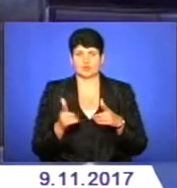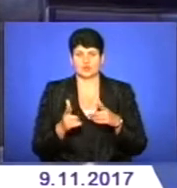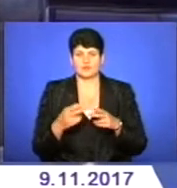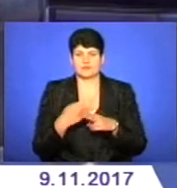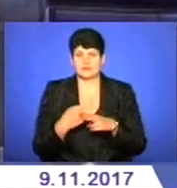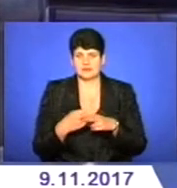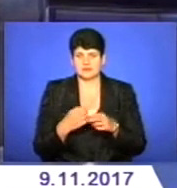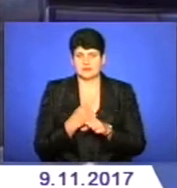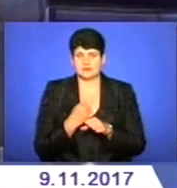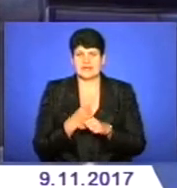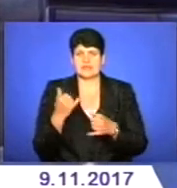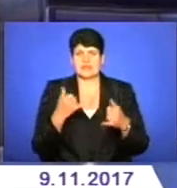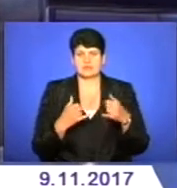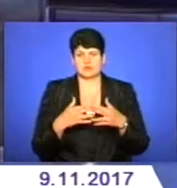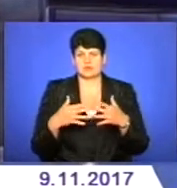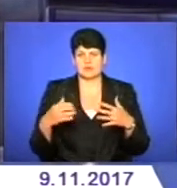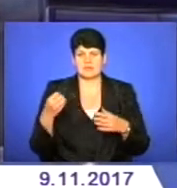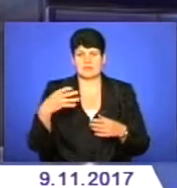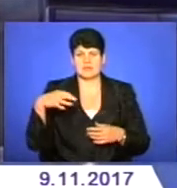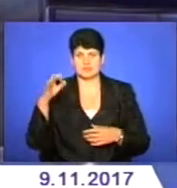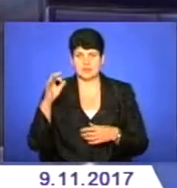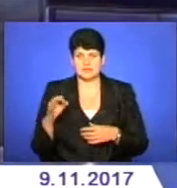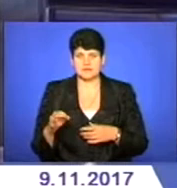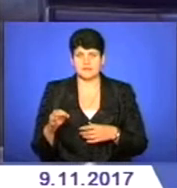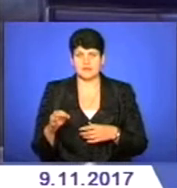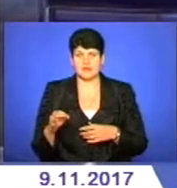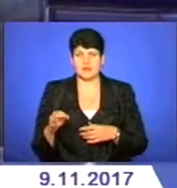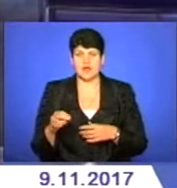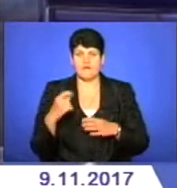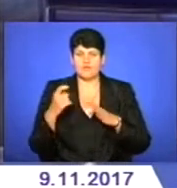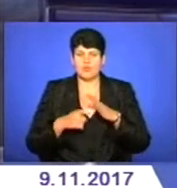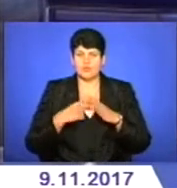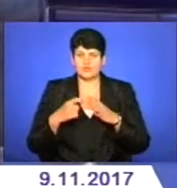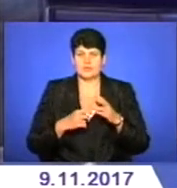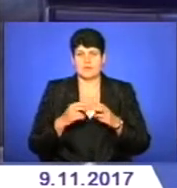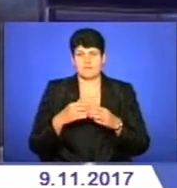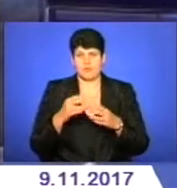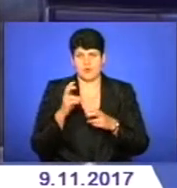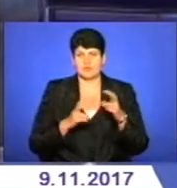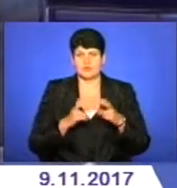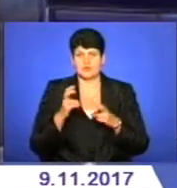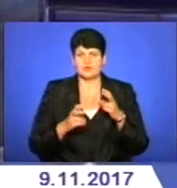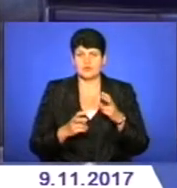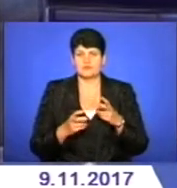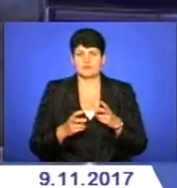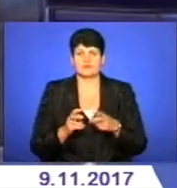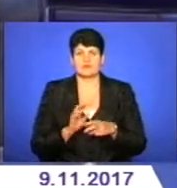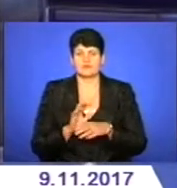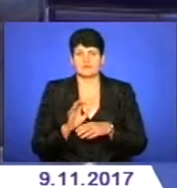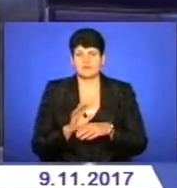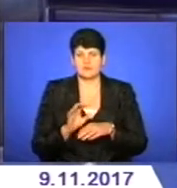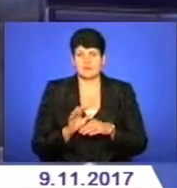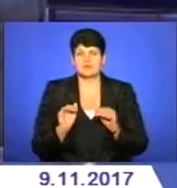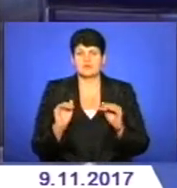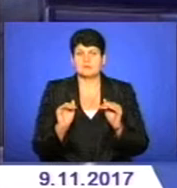виробів та хімічної продукції на 15%. А от у добувній промисловості на розробленні кар'єрів випуск продукції